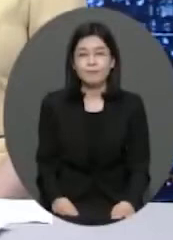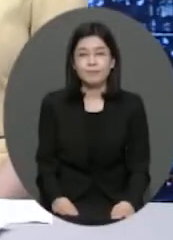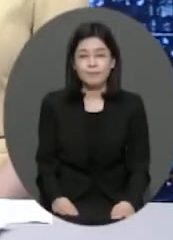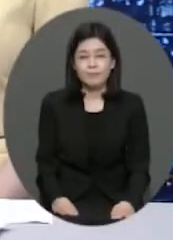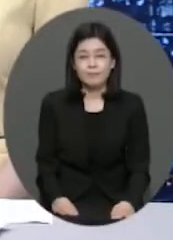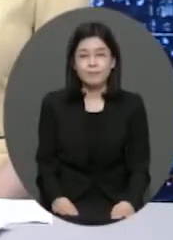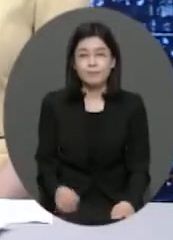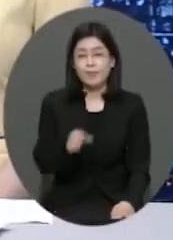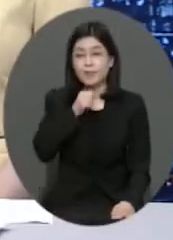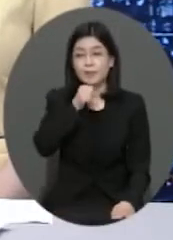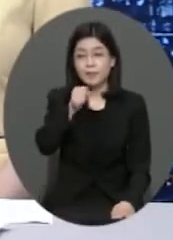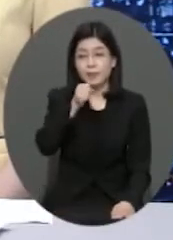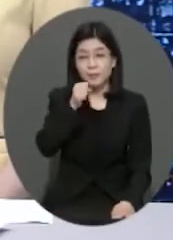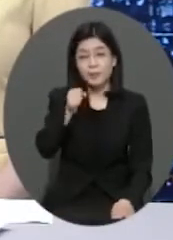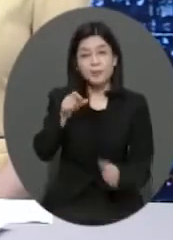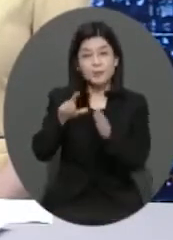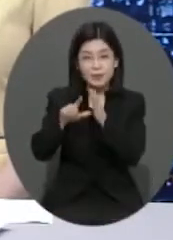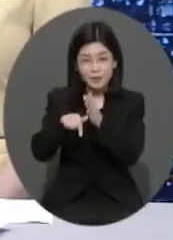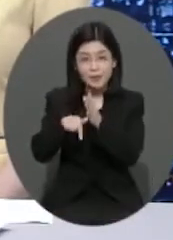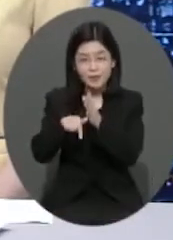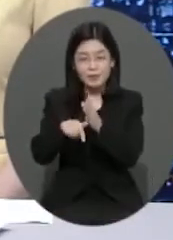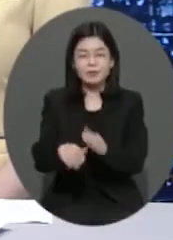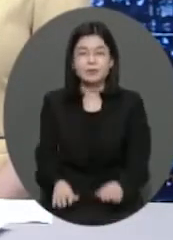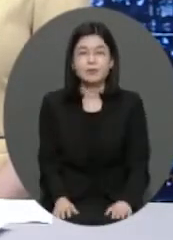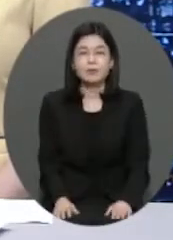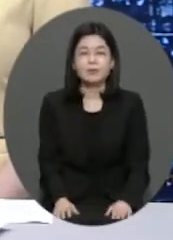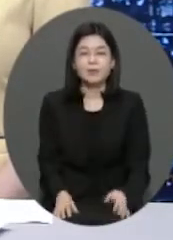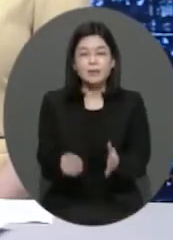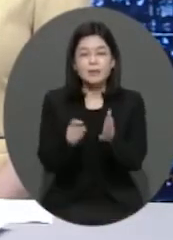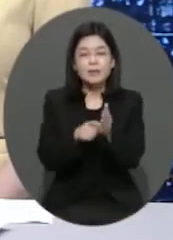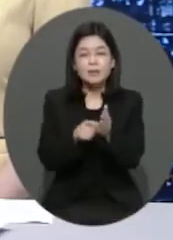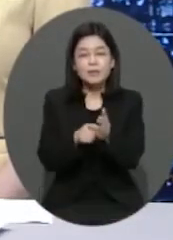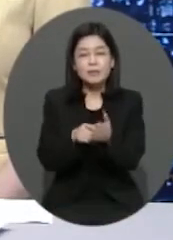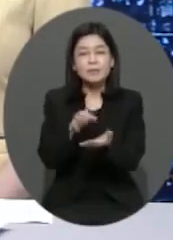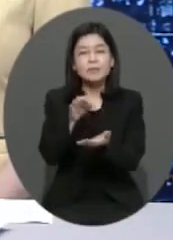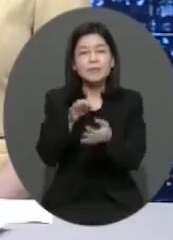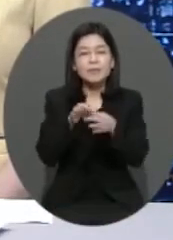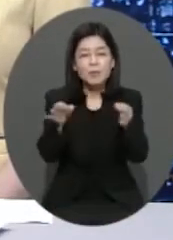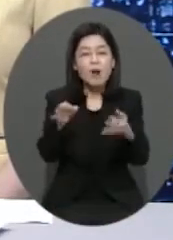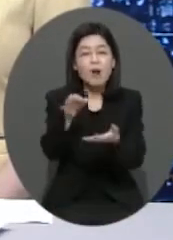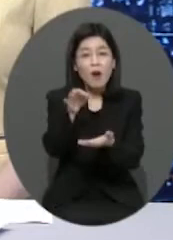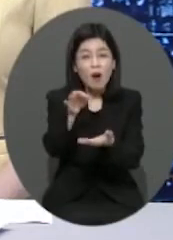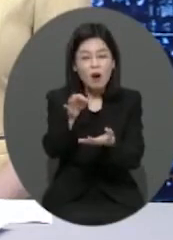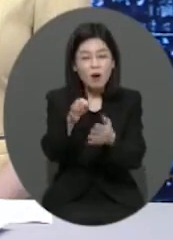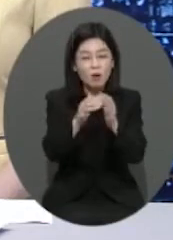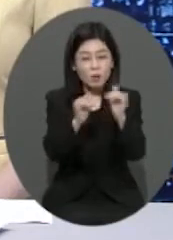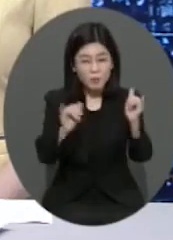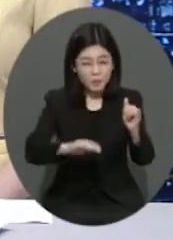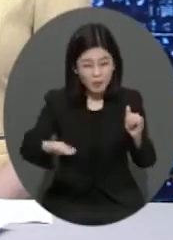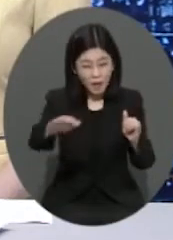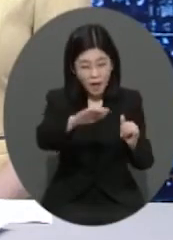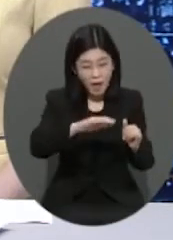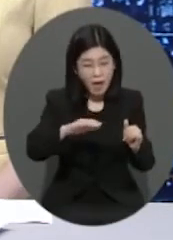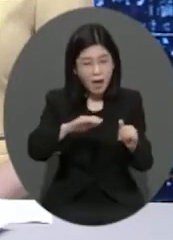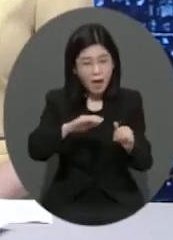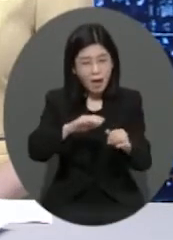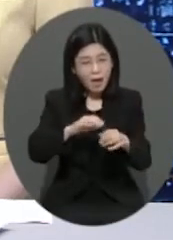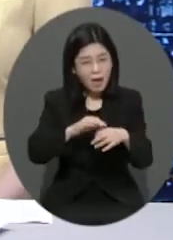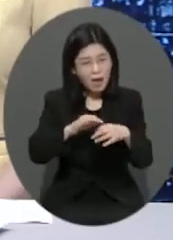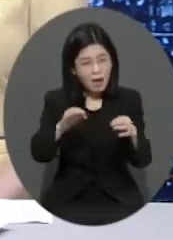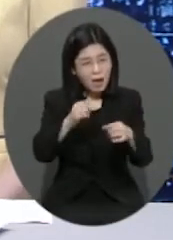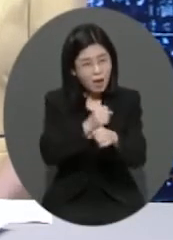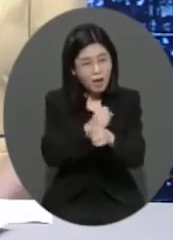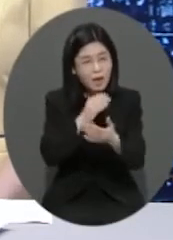4 이번시간은 뉴스 n 파워인터뷰 그럽니다 전국민 재난 지원금을 놓고 여야 정의 삼각대 7을 이어가면서 정치권은